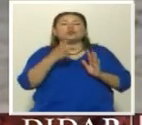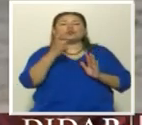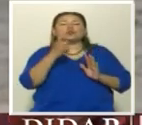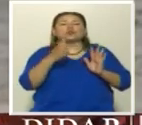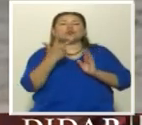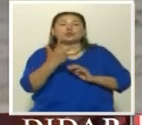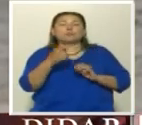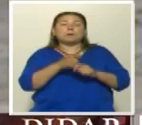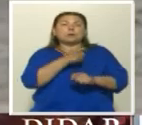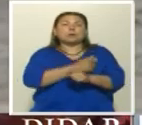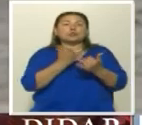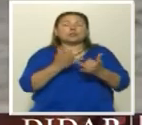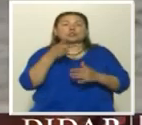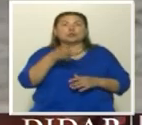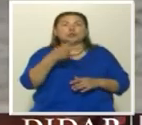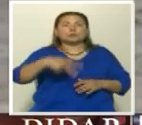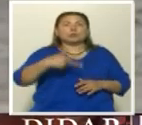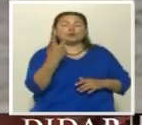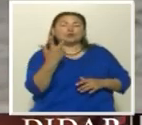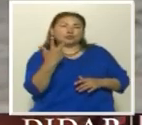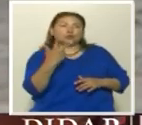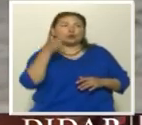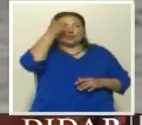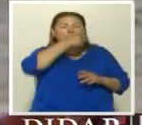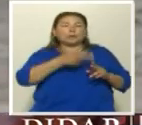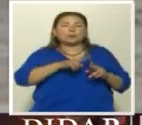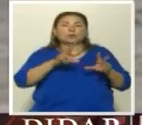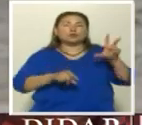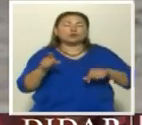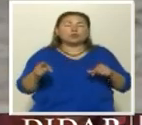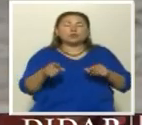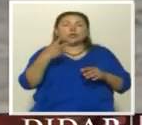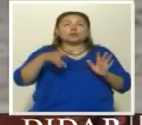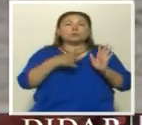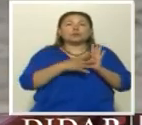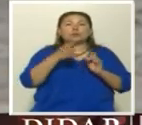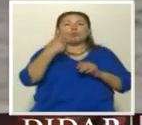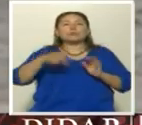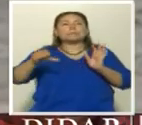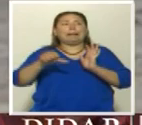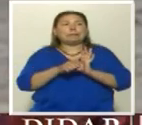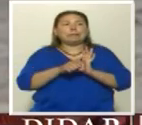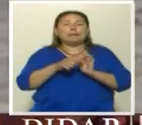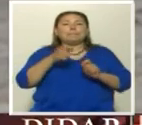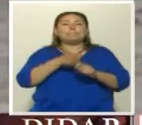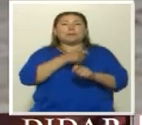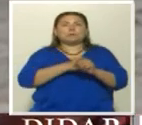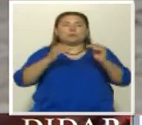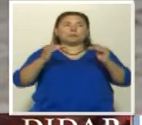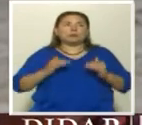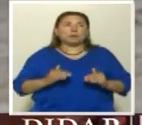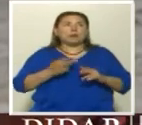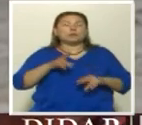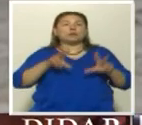құрады. Ал қазіргі 2023 жылғы есепке келетін болсақ, ол -29-да 36 метрді құрап тұр. Яғни